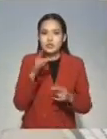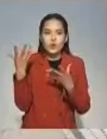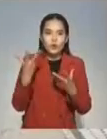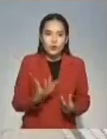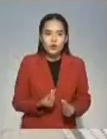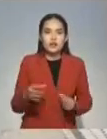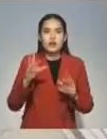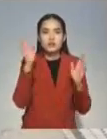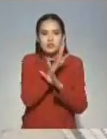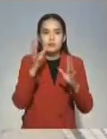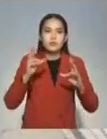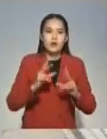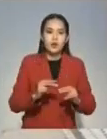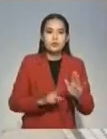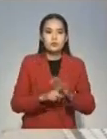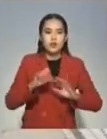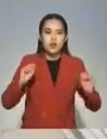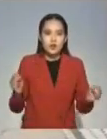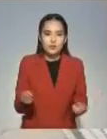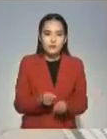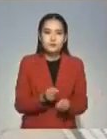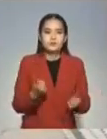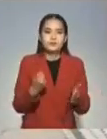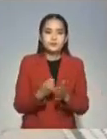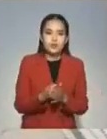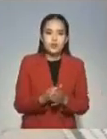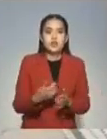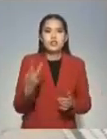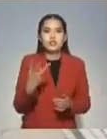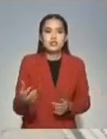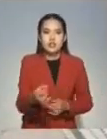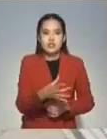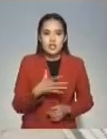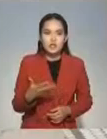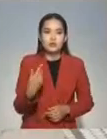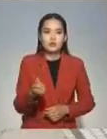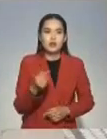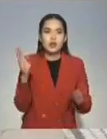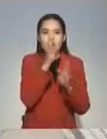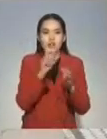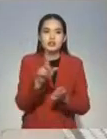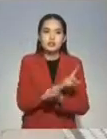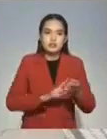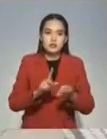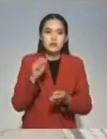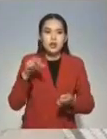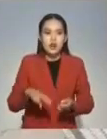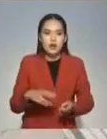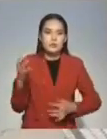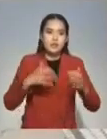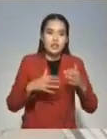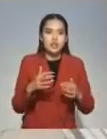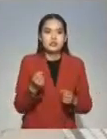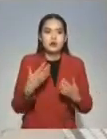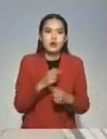синоптики обещают ночные морозы до -10 в среду регион накроет аномальный для апреля ледяной дождь и только